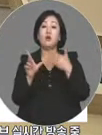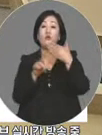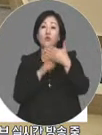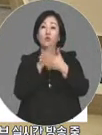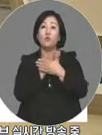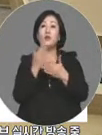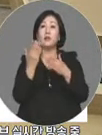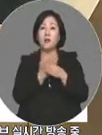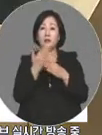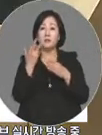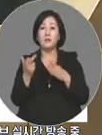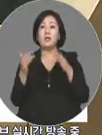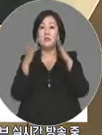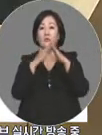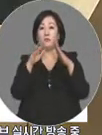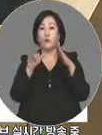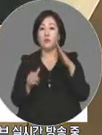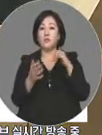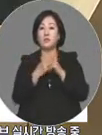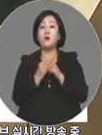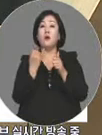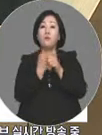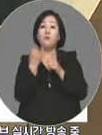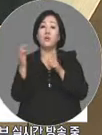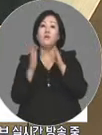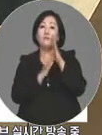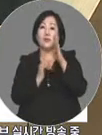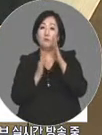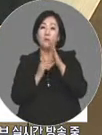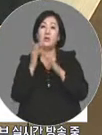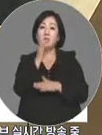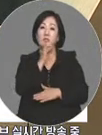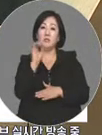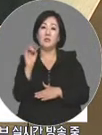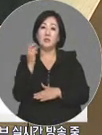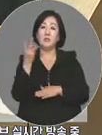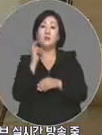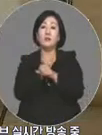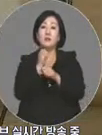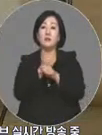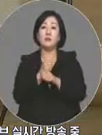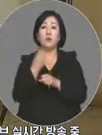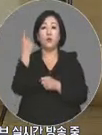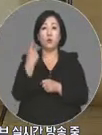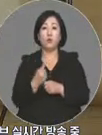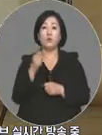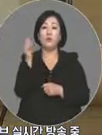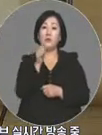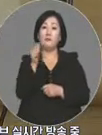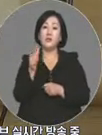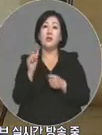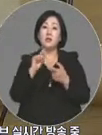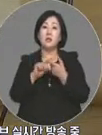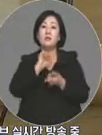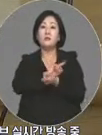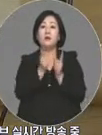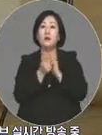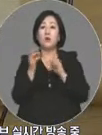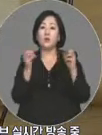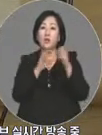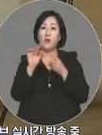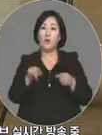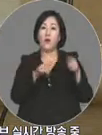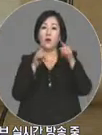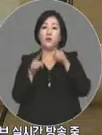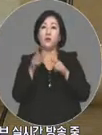경남 양산시 자택에 아내 본래 cctv 를 설치하고 집을 방문한 남성 b 씨와 안에 사이 대화를 녹음한